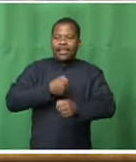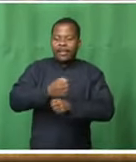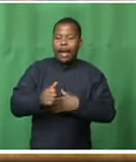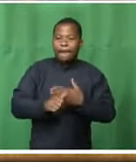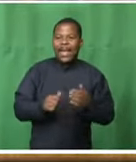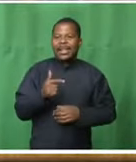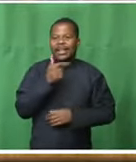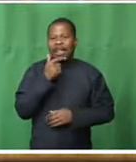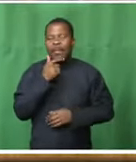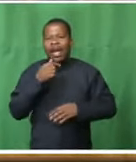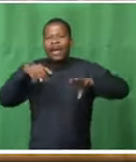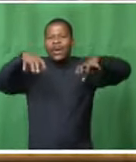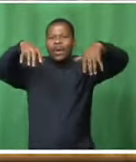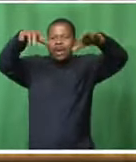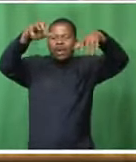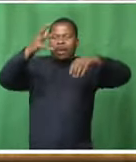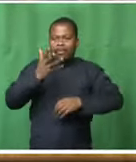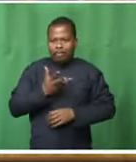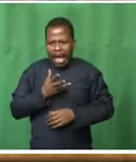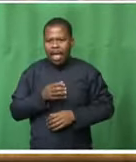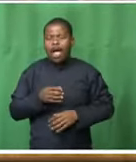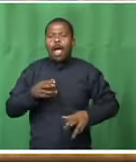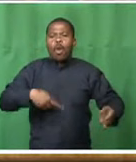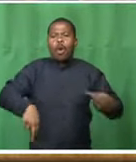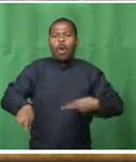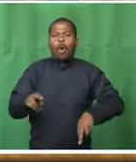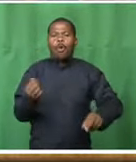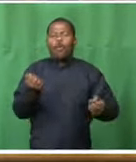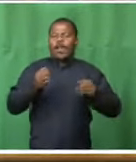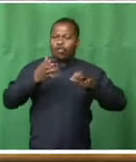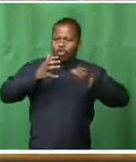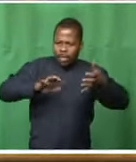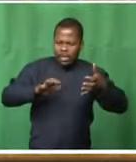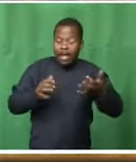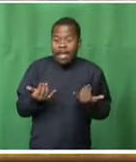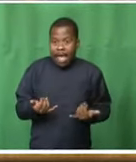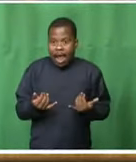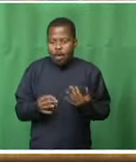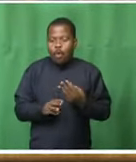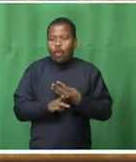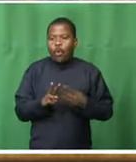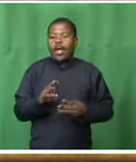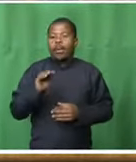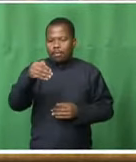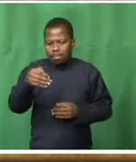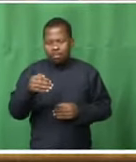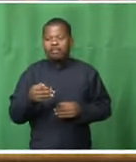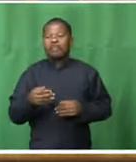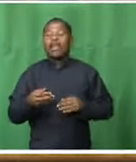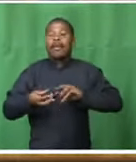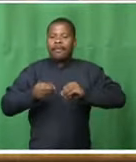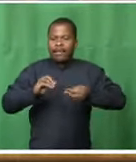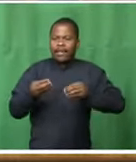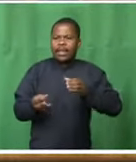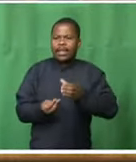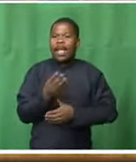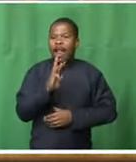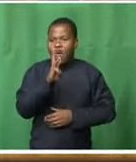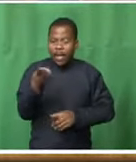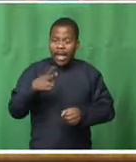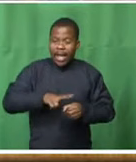lobitwa ngekuthi iMpumalanga Road lowavuka ngetimvula teminyaka lophelile. Shongwe uthi bayayibona